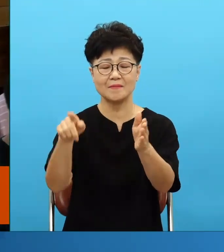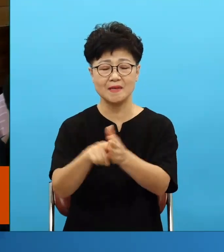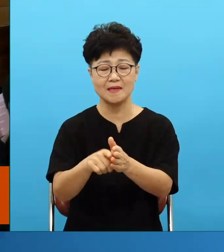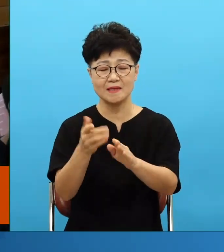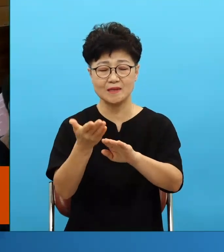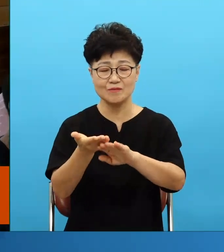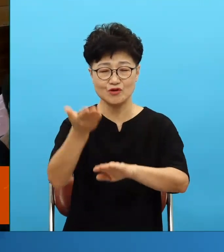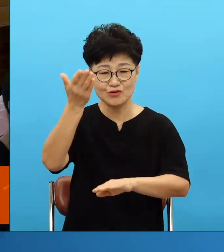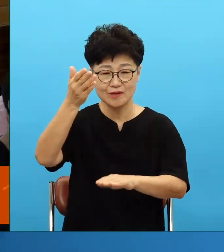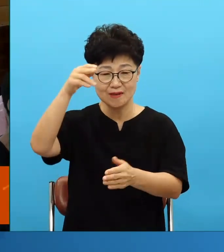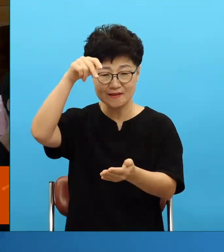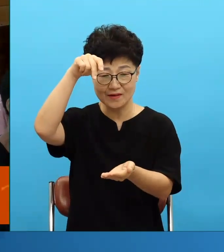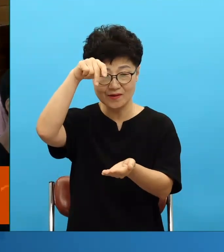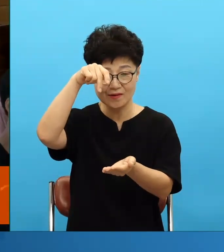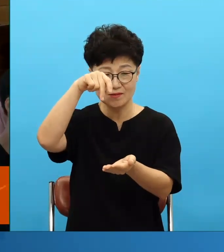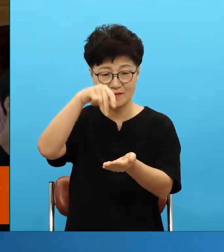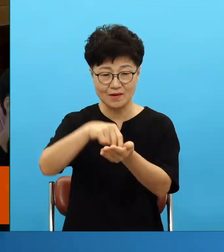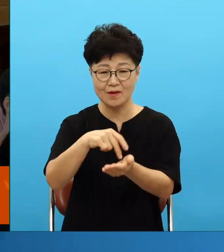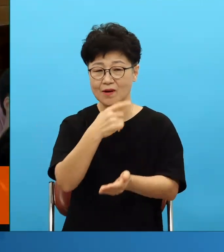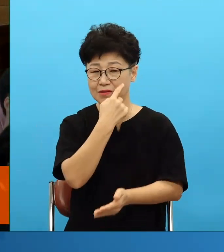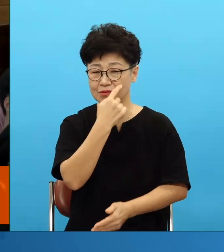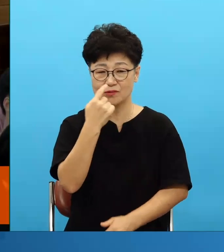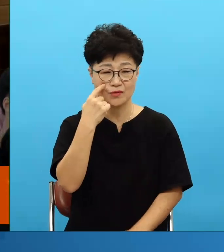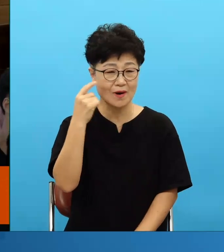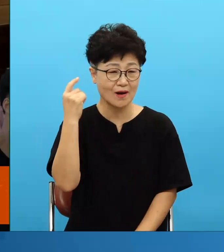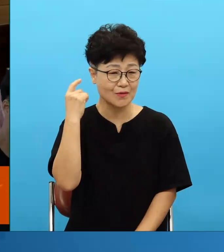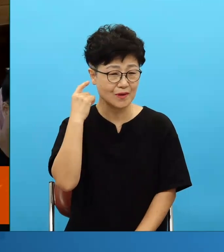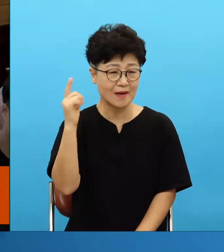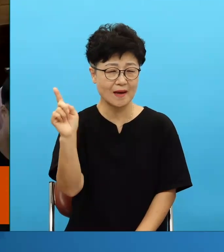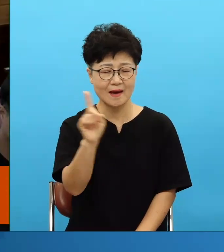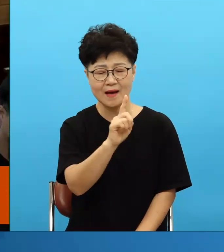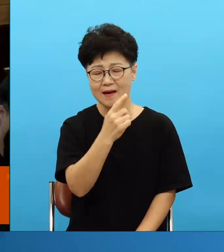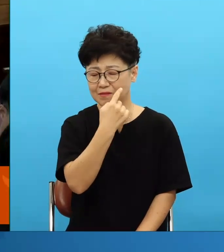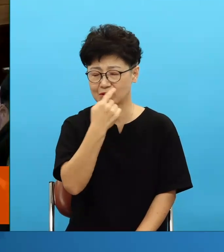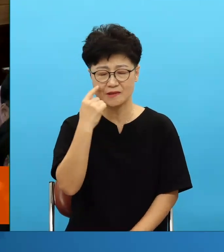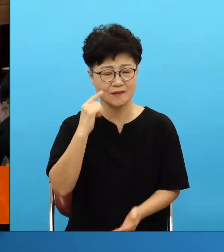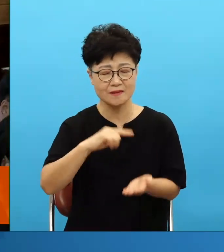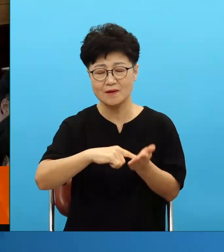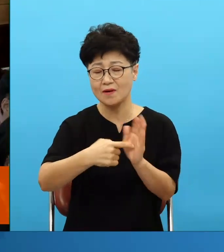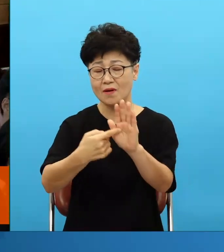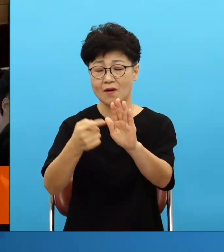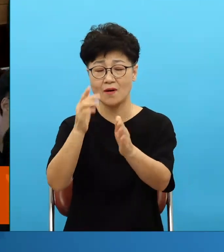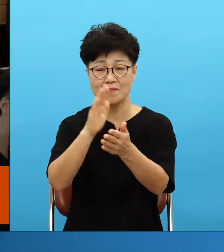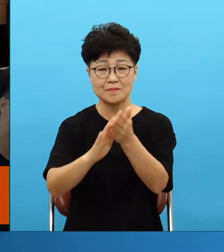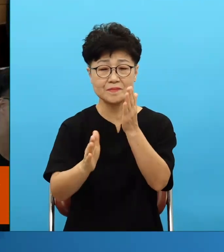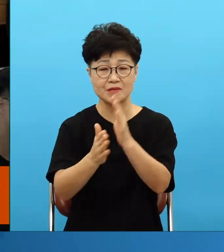걸어가세 믿음 위에 서서 눈과 귀에 아무 증거